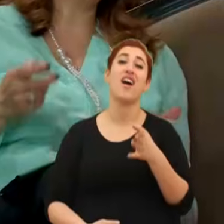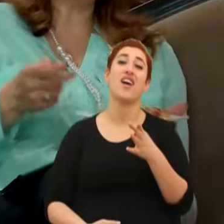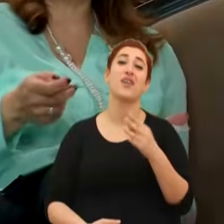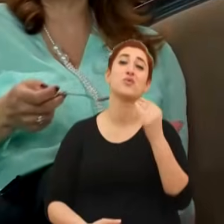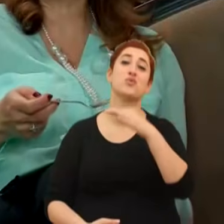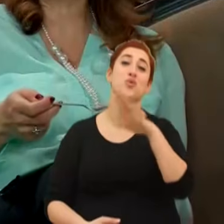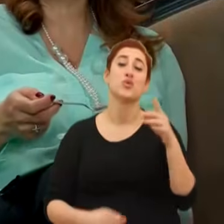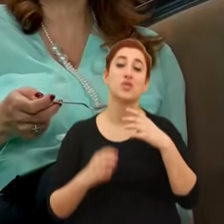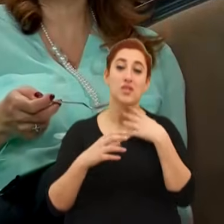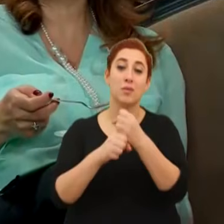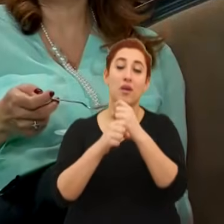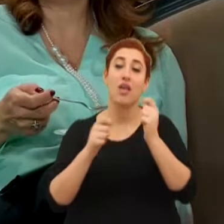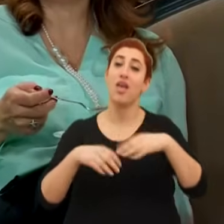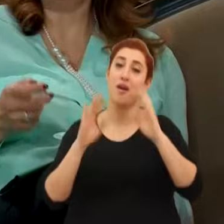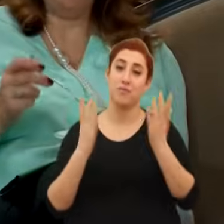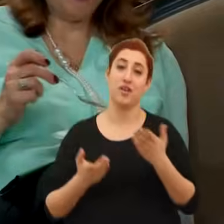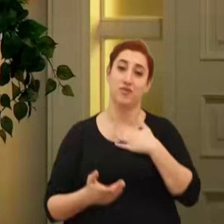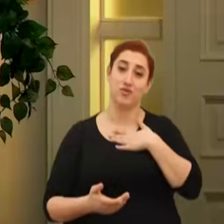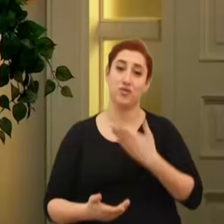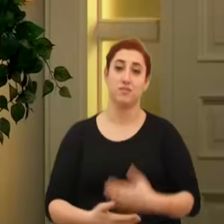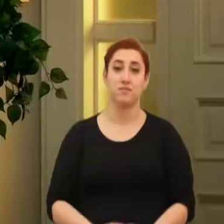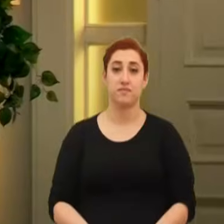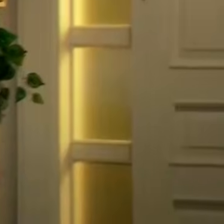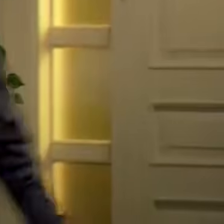artık çocukları da sıkıştırmayın bari canım.